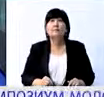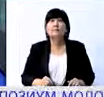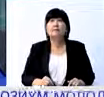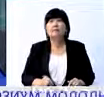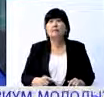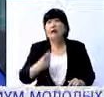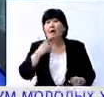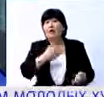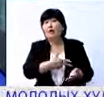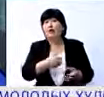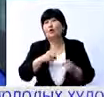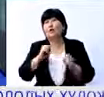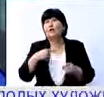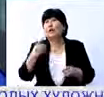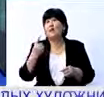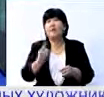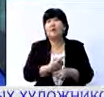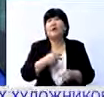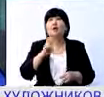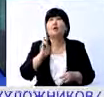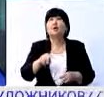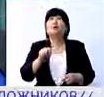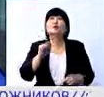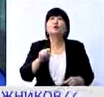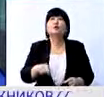Кровь я сдаю не первый раз. Пришел сюда,